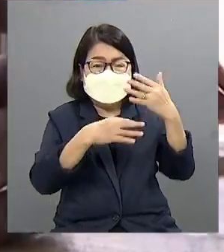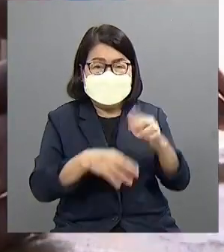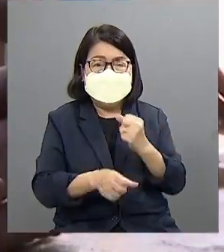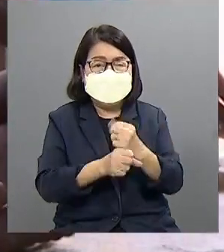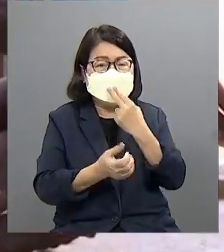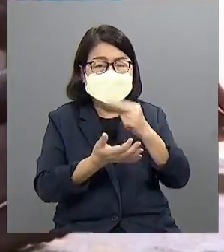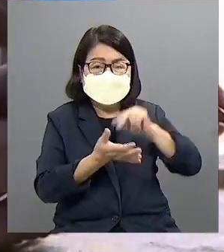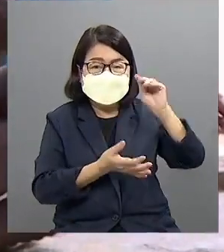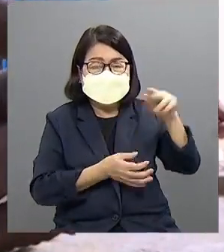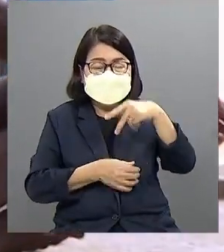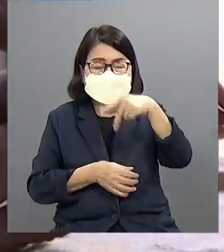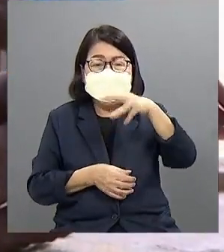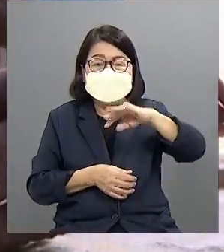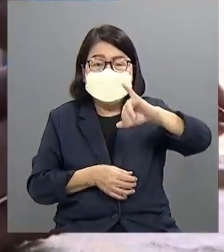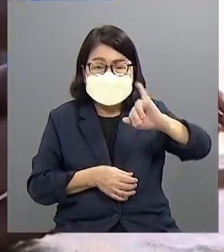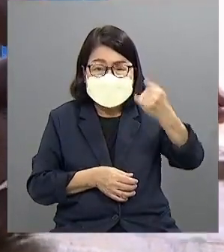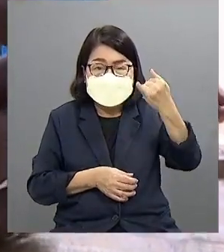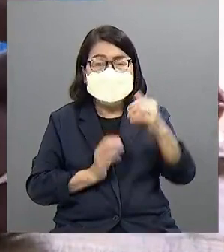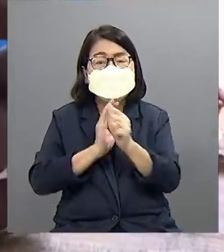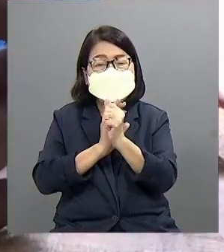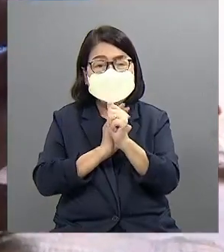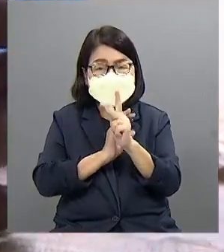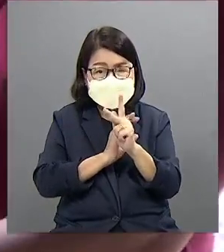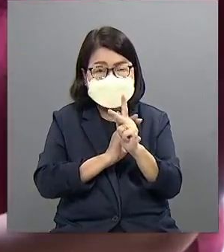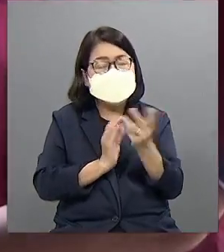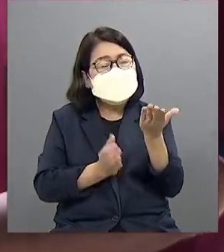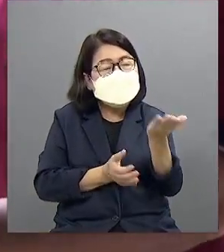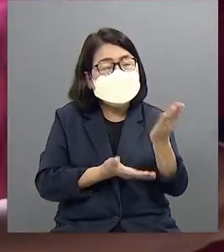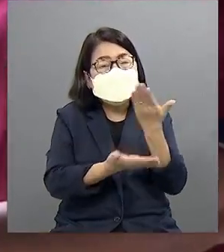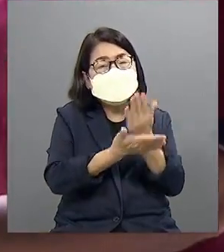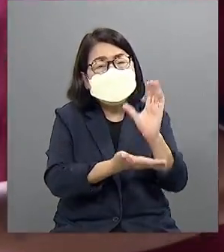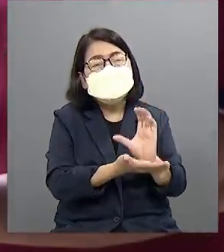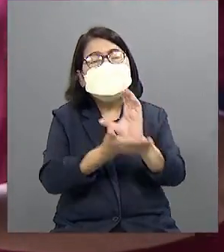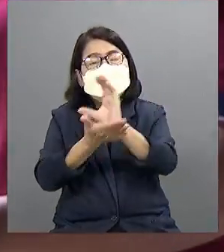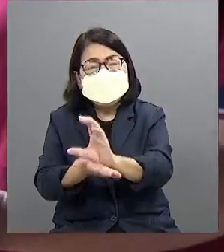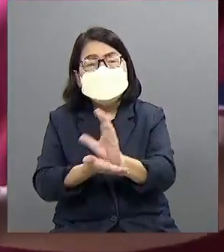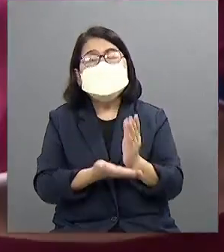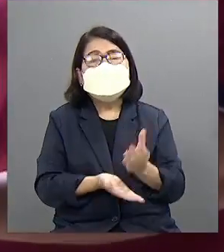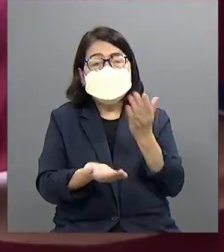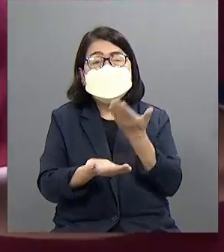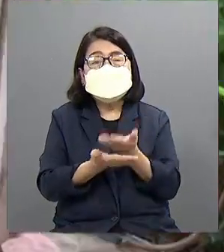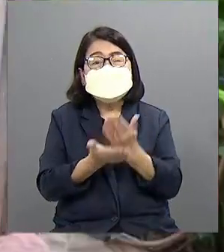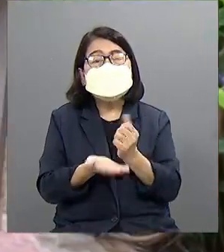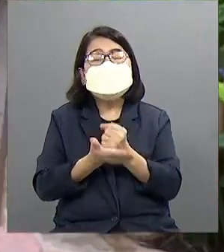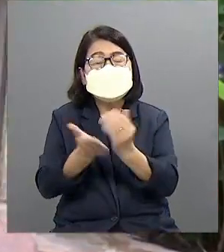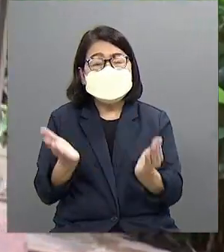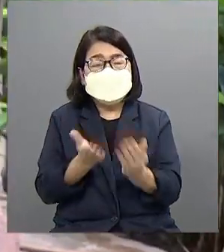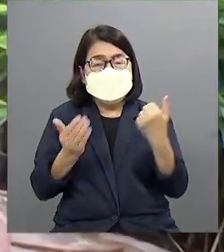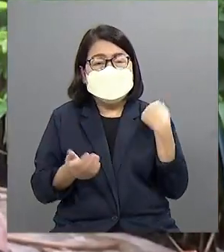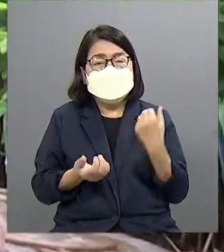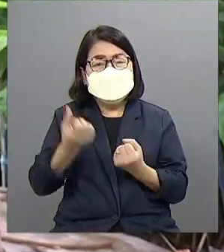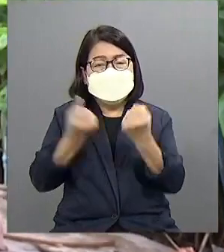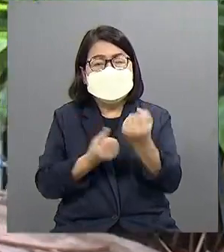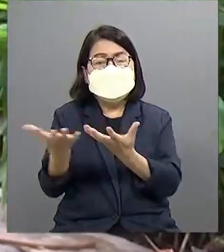ความมั่นคงจังหวัดสกลนครเพื่อรับเงินสงเคราะห์ช่วยเหลือตามสิทธิ์นะคะแล้วก็จะมีการจัดรถรับส่งเมื่อถึงเวลาก็